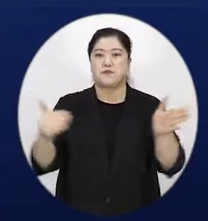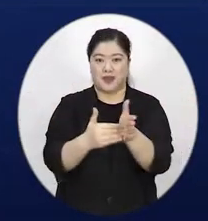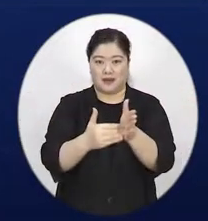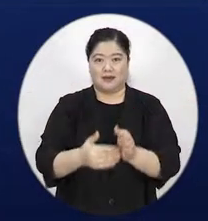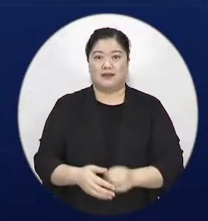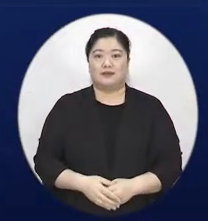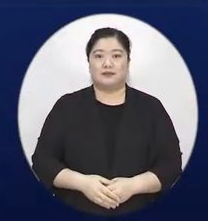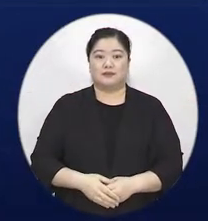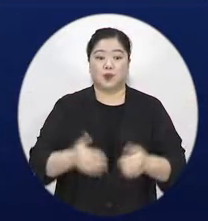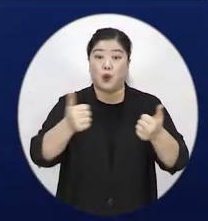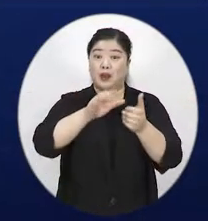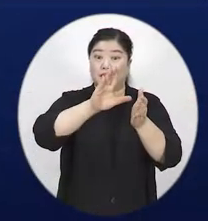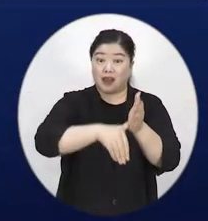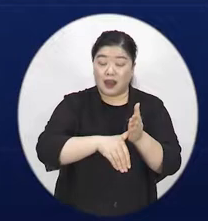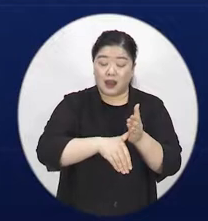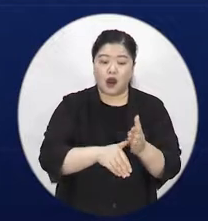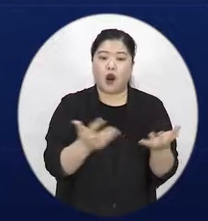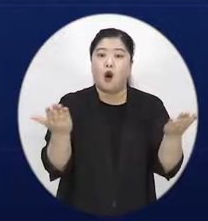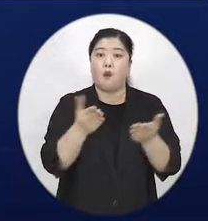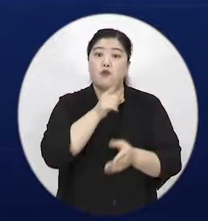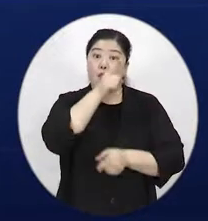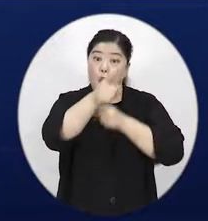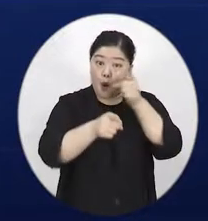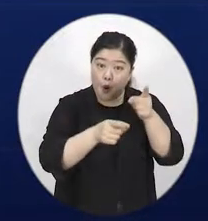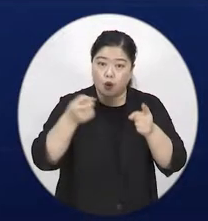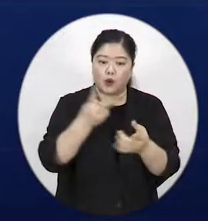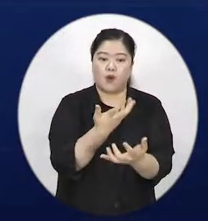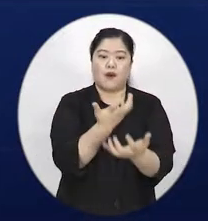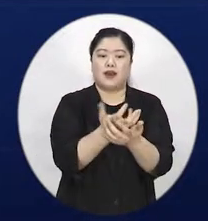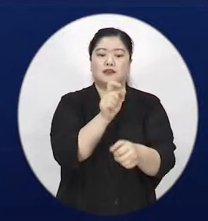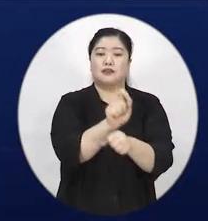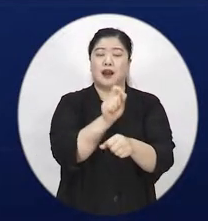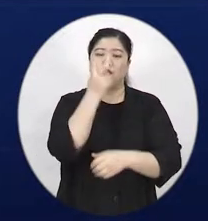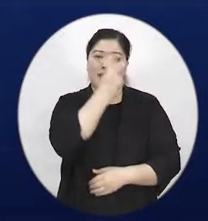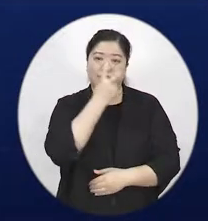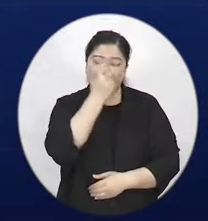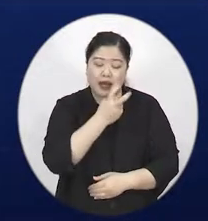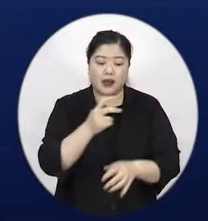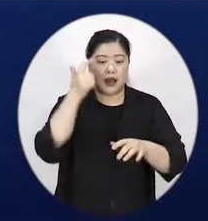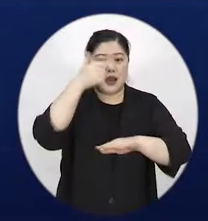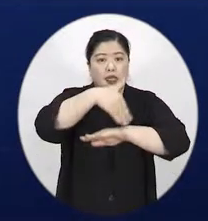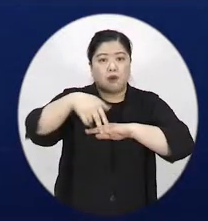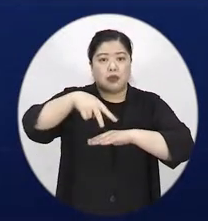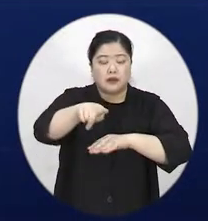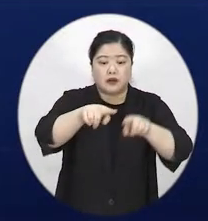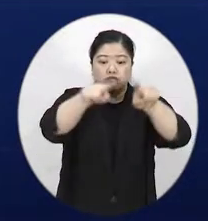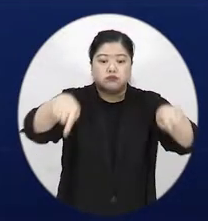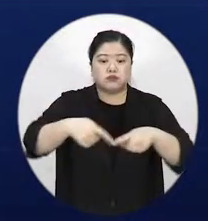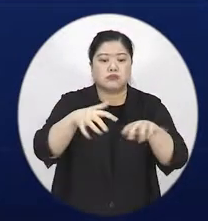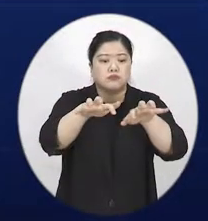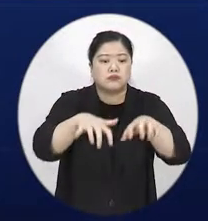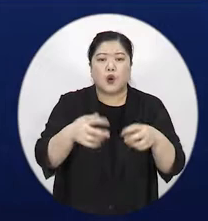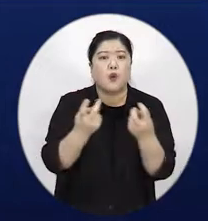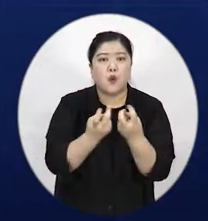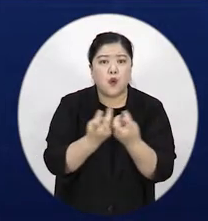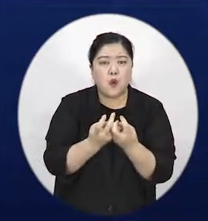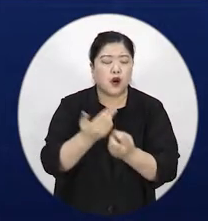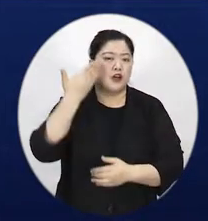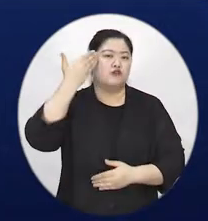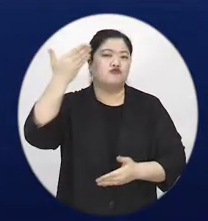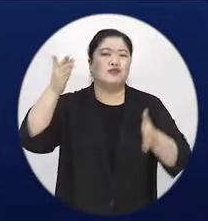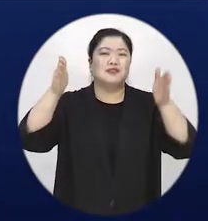이번 임시회에서 는 국별 업무보고를 비롯해 행정사무감사 계획서 작성 등 다양한 안건을 처리하며